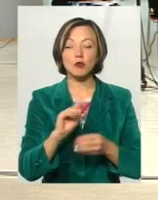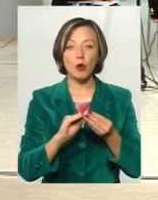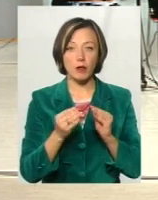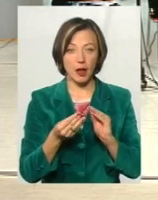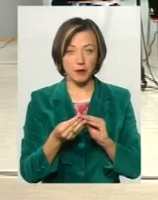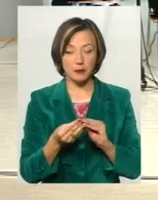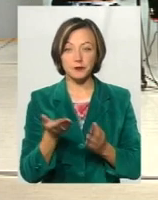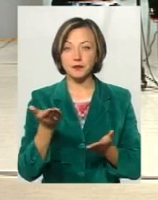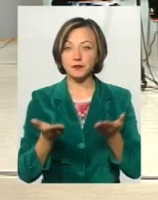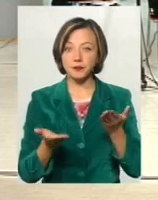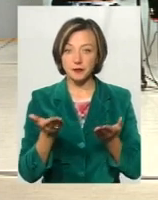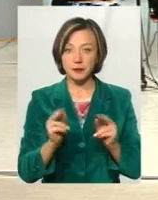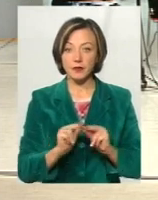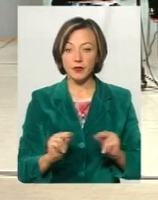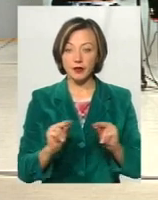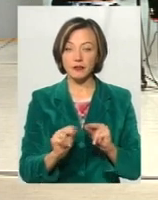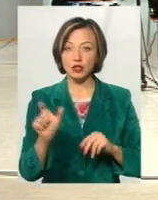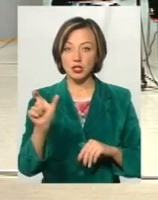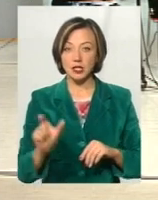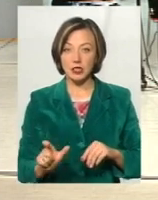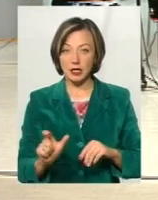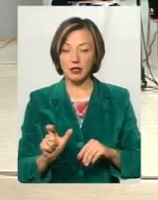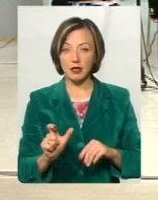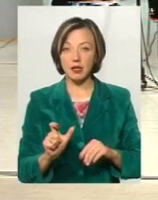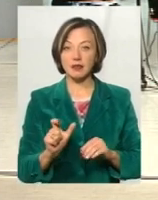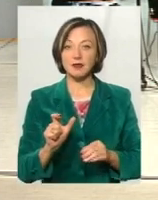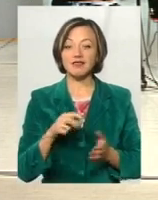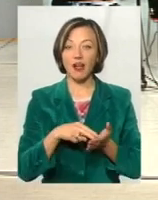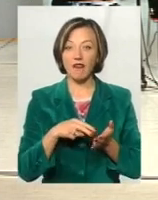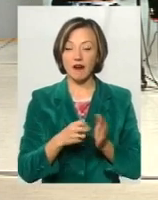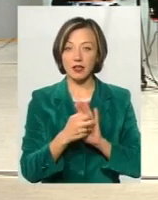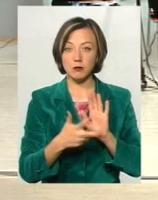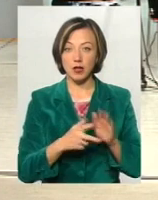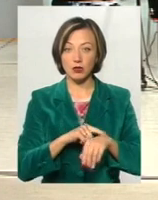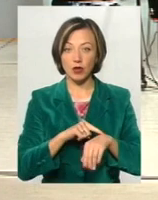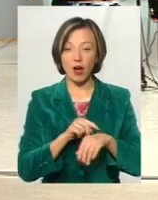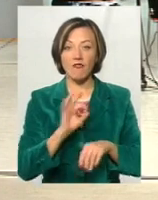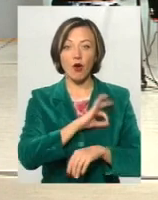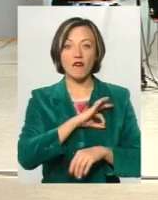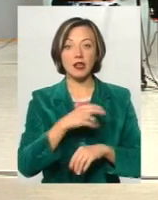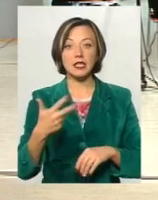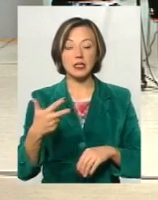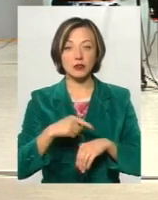проблема? Якщо у вчителя ставка 18 годин, то у вихователя 30 годин.